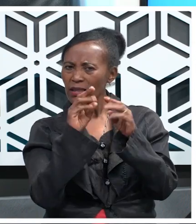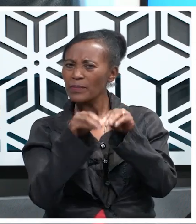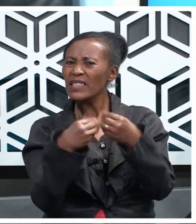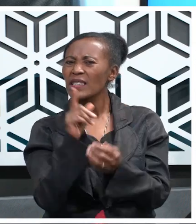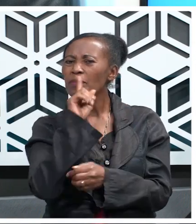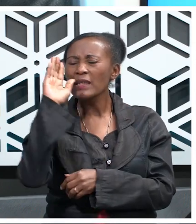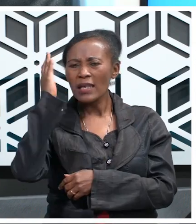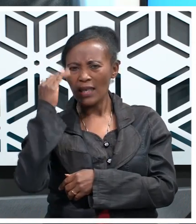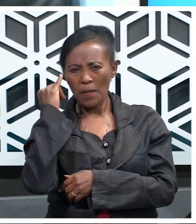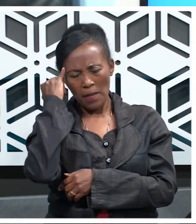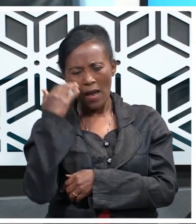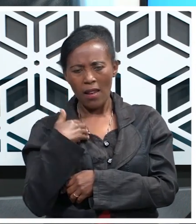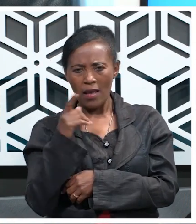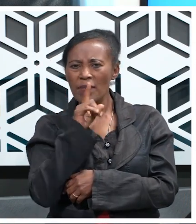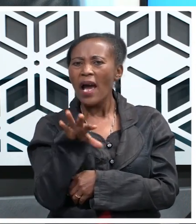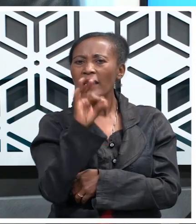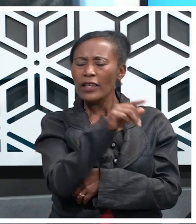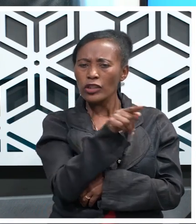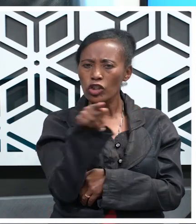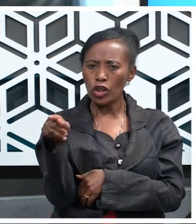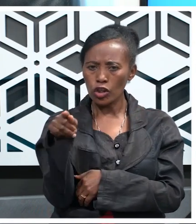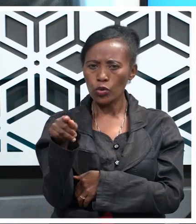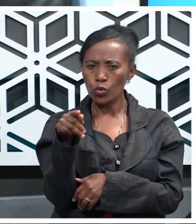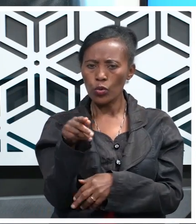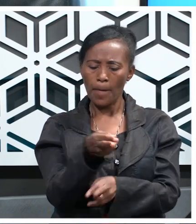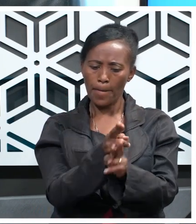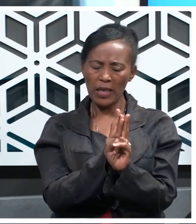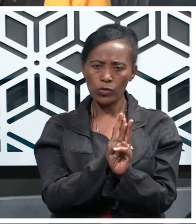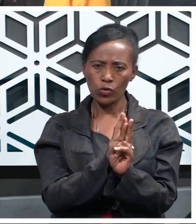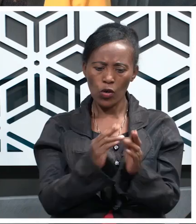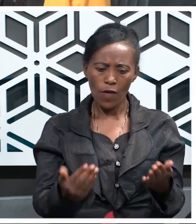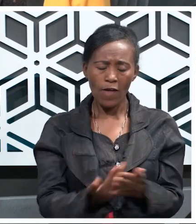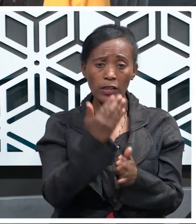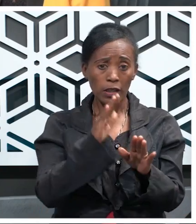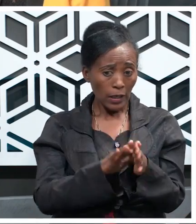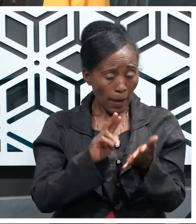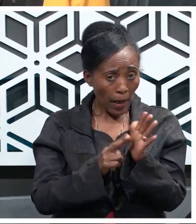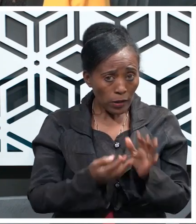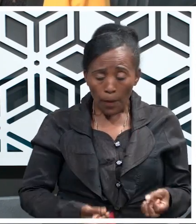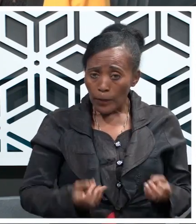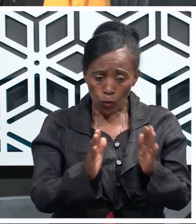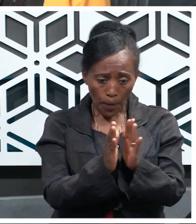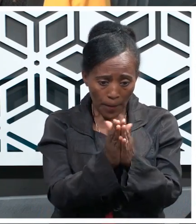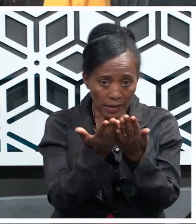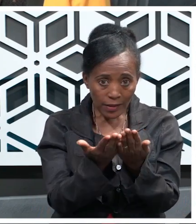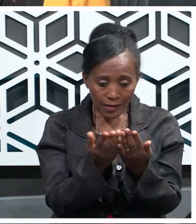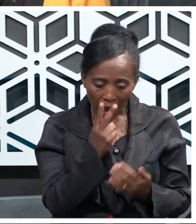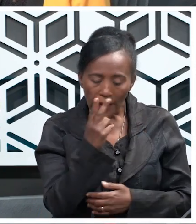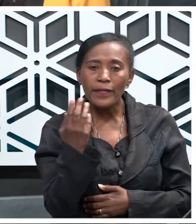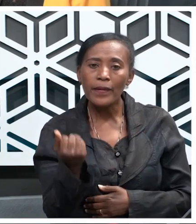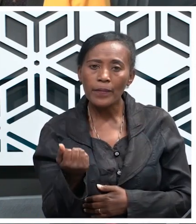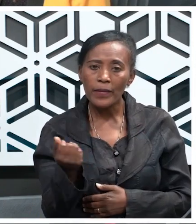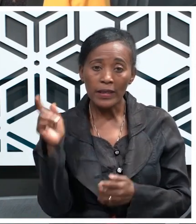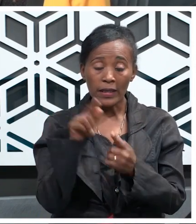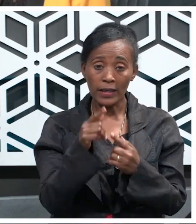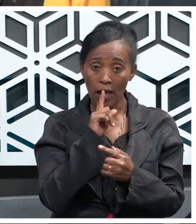ተመልካች የሚሰጥሽ ሐሳብ ምን ይመስላል? ምን አገኘሽ ከግብረ መልሱ? ፋሽን ላይ ማለት ብዙ መጽሔቶችን በፊትም